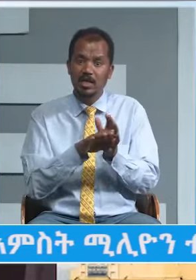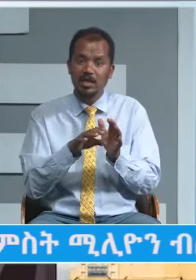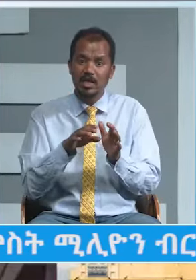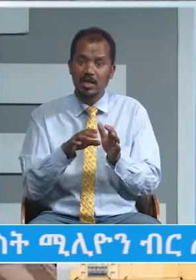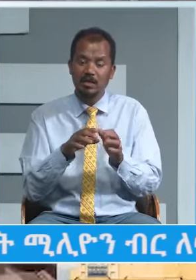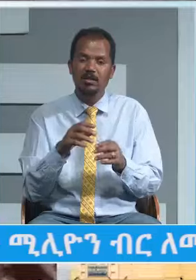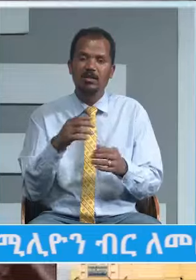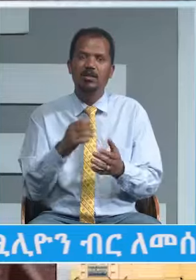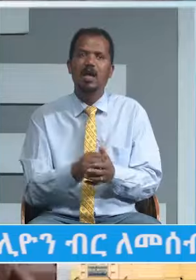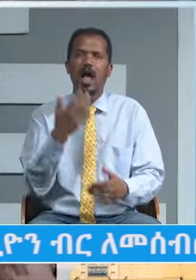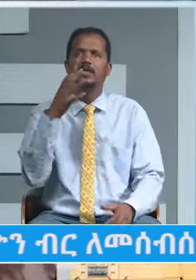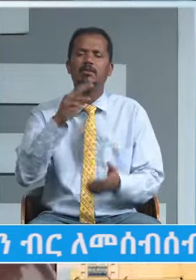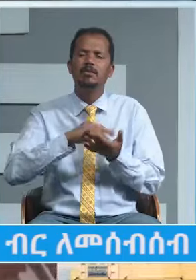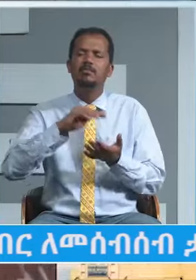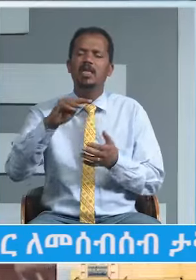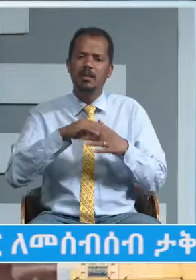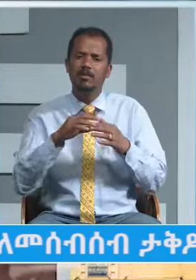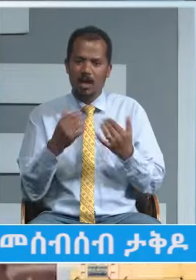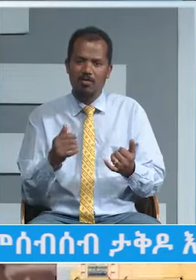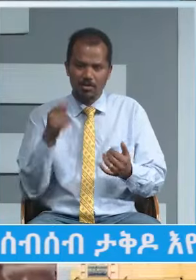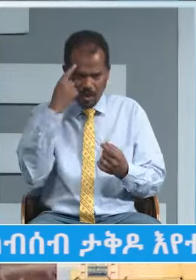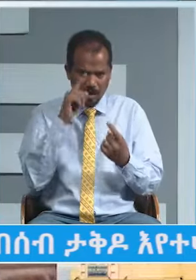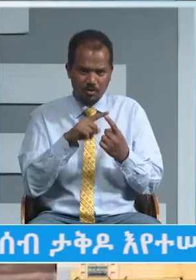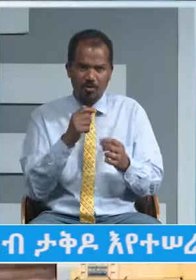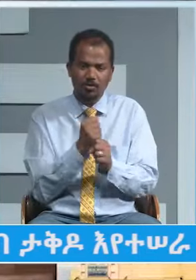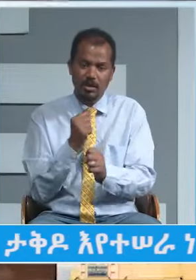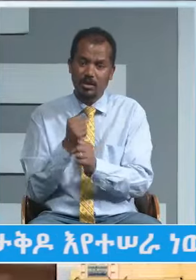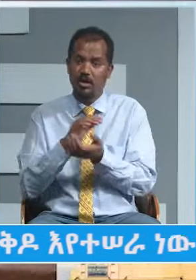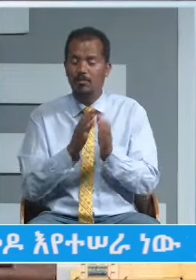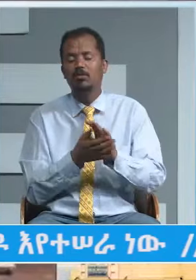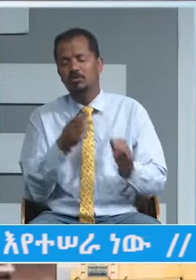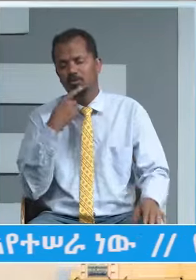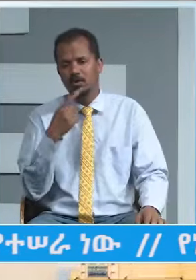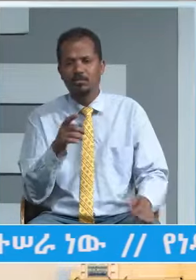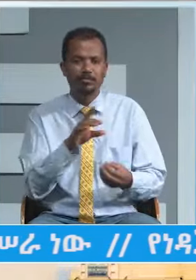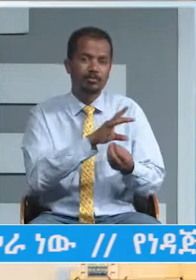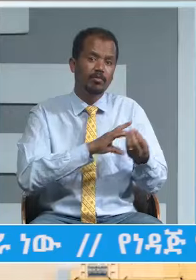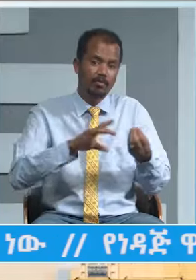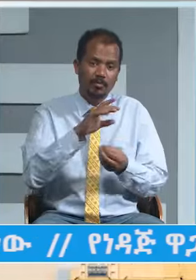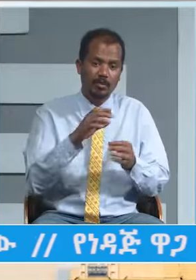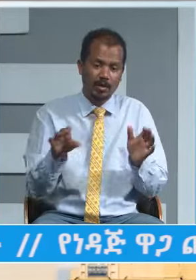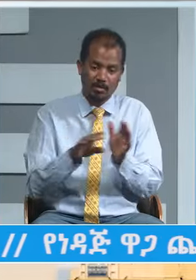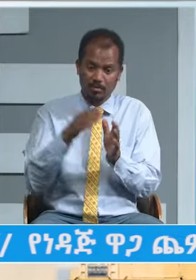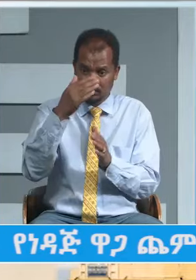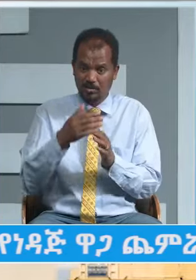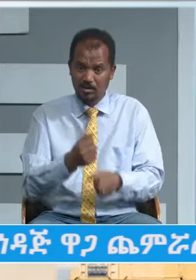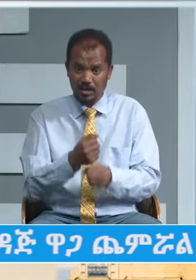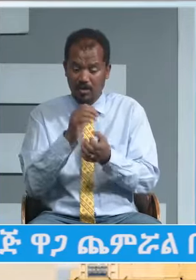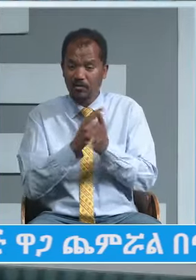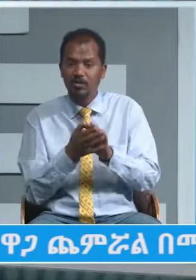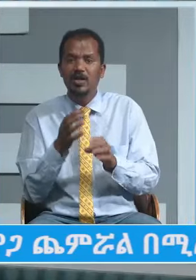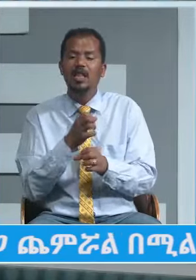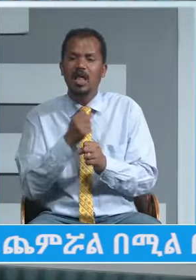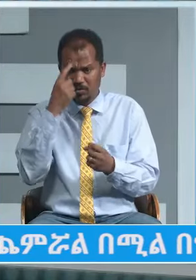የኢትዮጵያ ህዳሴ ግድብ ግንባታም 15 ሚሊዮን ብር ለመሰብሰብ ታቅዶ እየተሰራ መሆኑን አስታውቀዋል። በክልሉ ለግድቡ ግንባታ